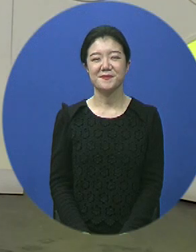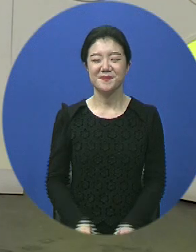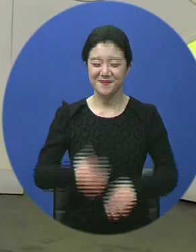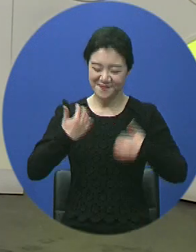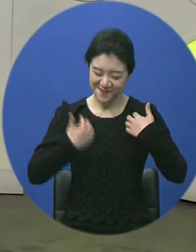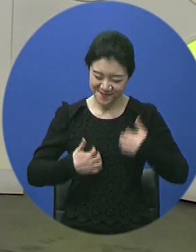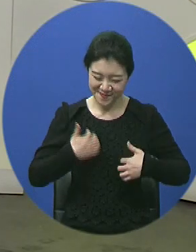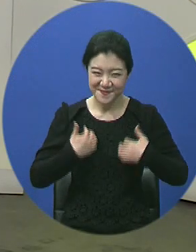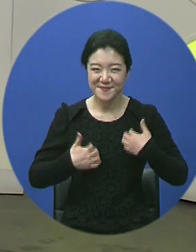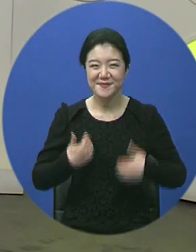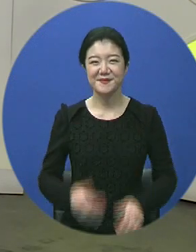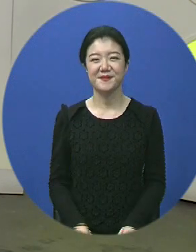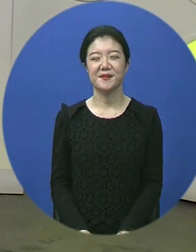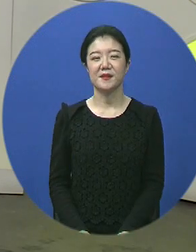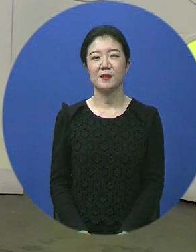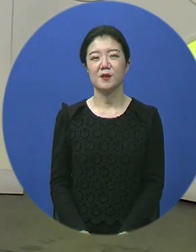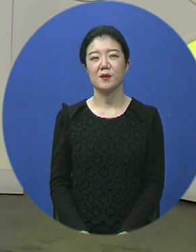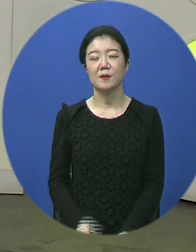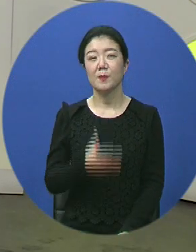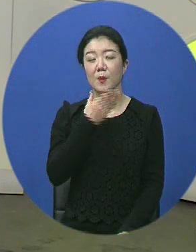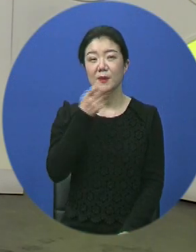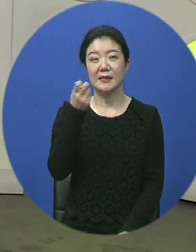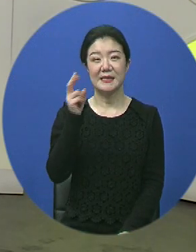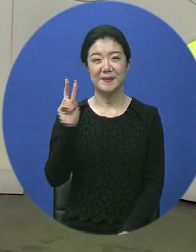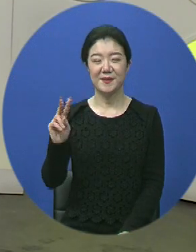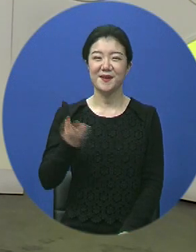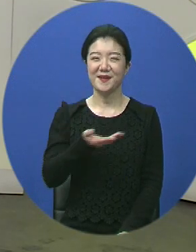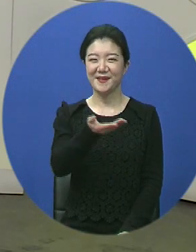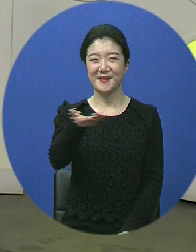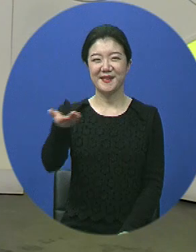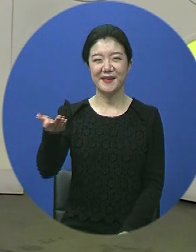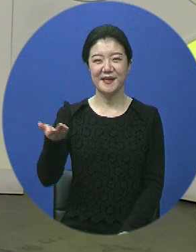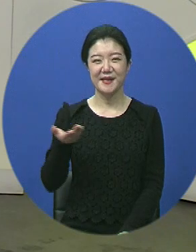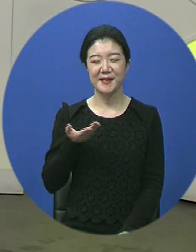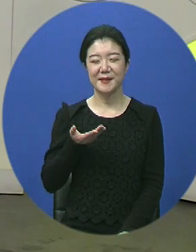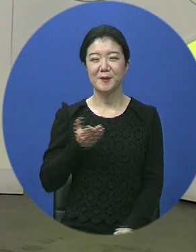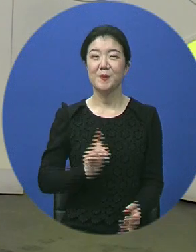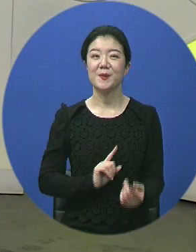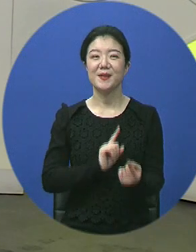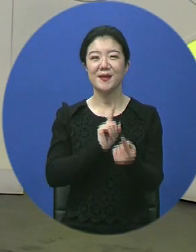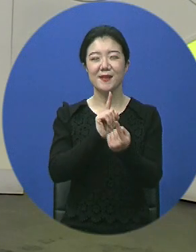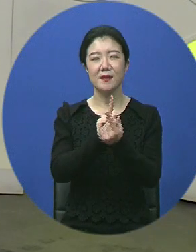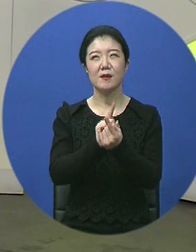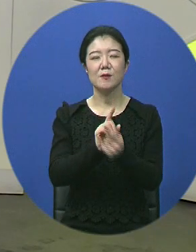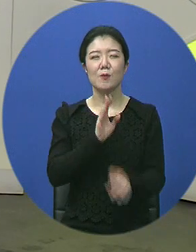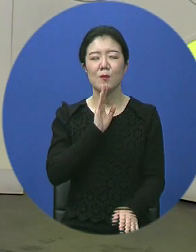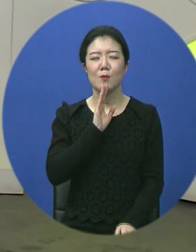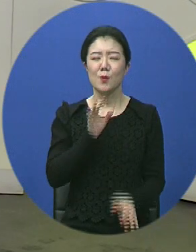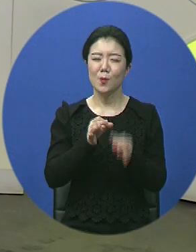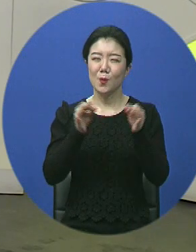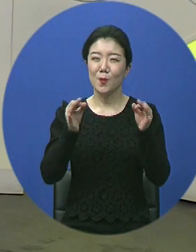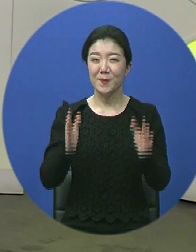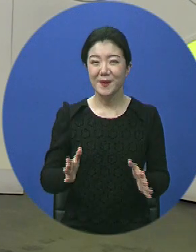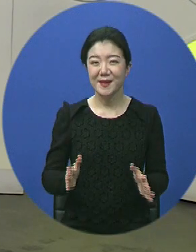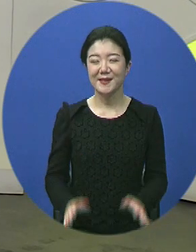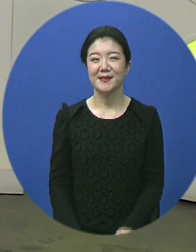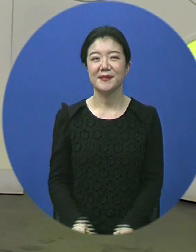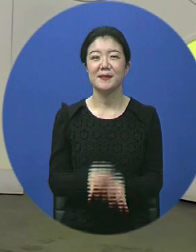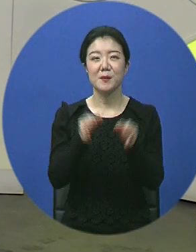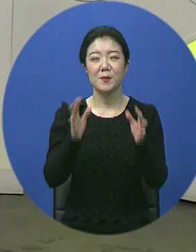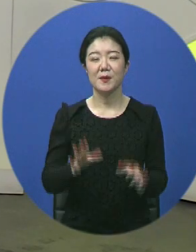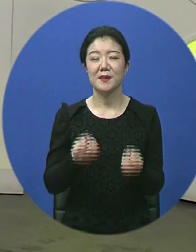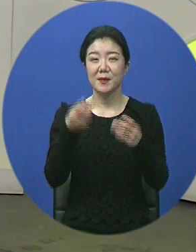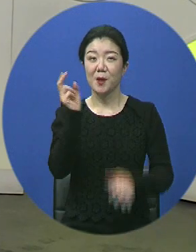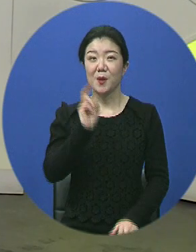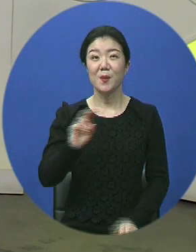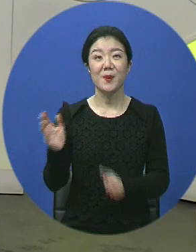네, 반갑습니다. 네. 복지TV에서 여러분들과 이렇게 인사 나누게 된 지가 꽤 오래된 것 같습니다. 그동안에